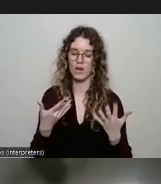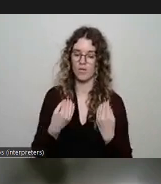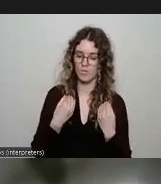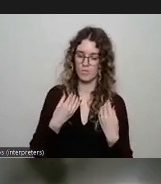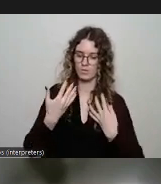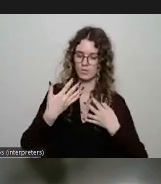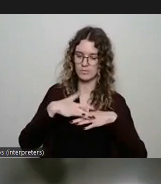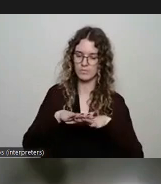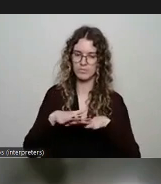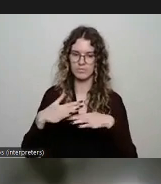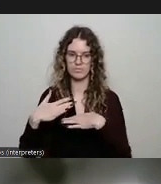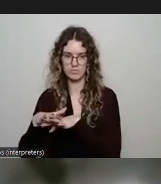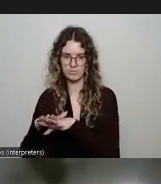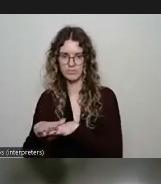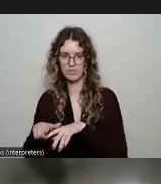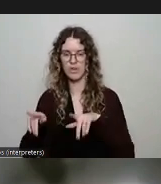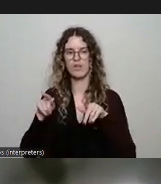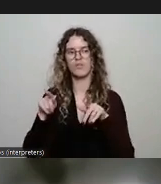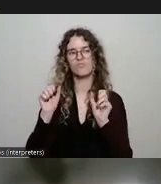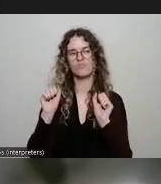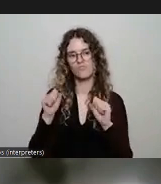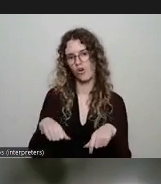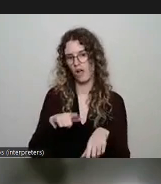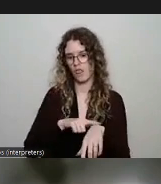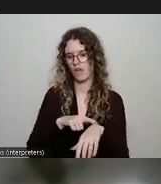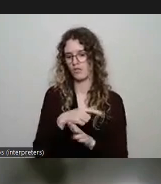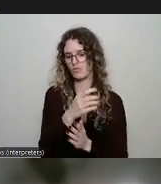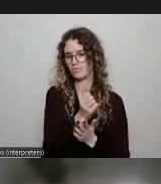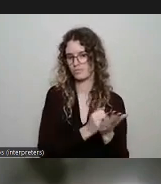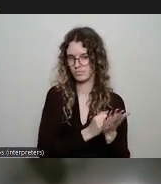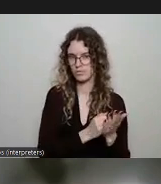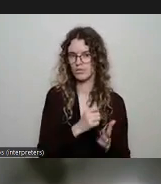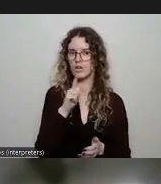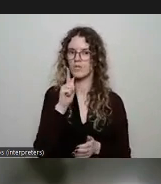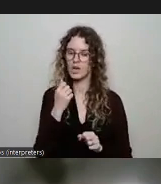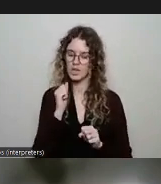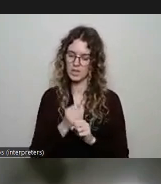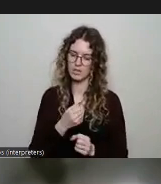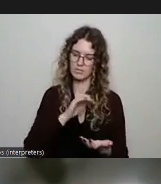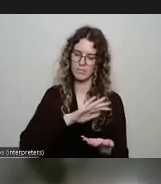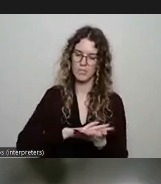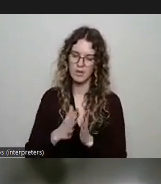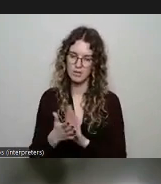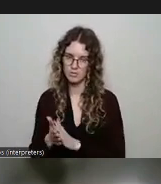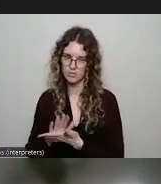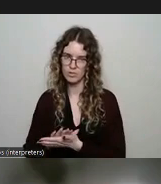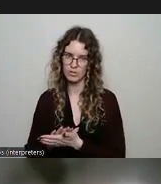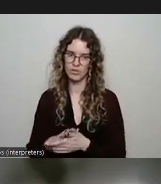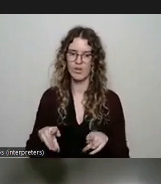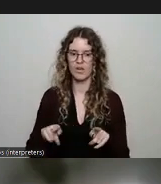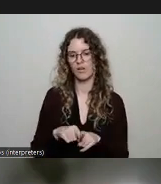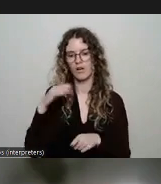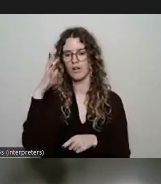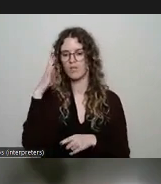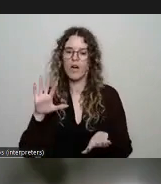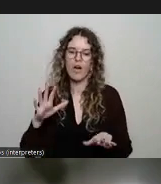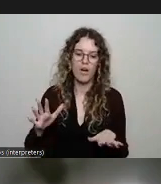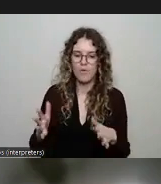tikrai gali sutaupyti ir laiko. Bet turi būti pasiruošta, kad negalvotų ten, kaip ten viską reikia, turi